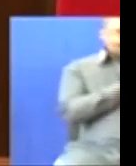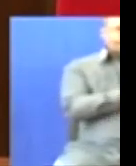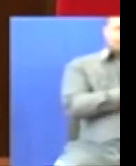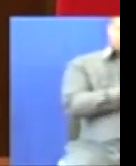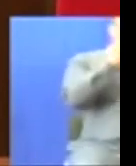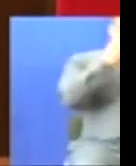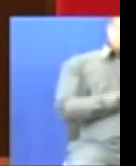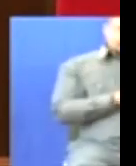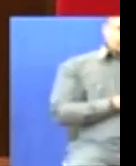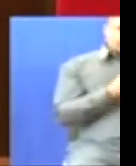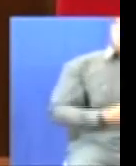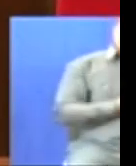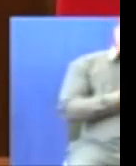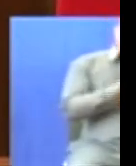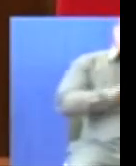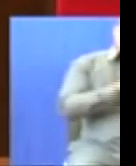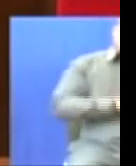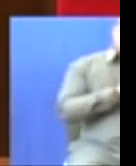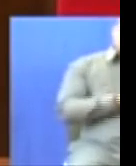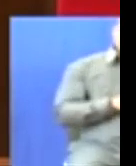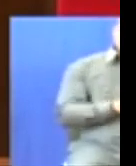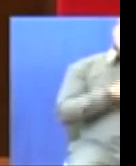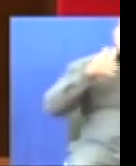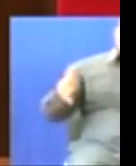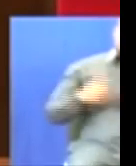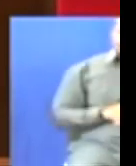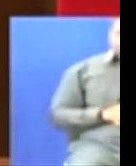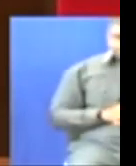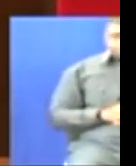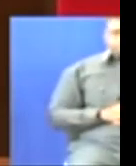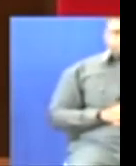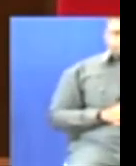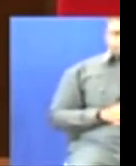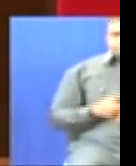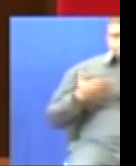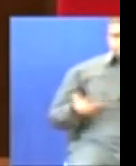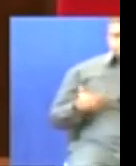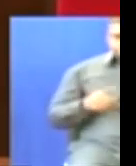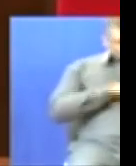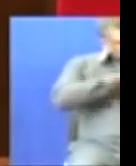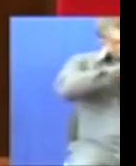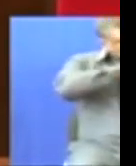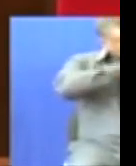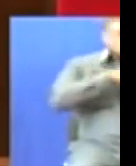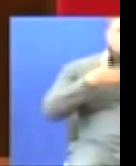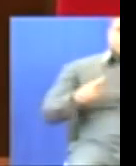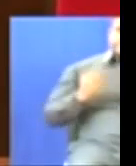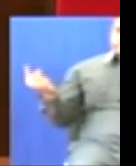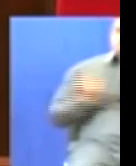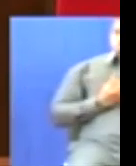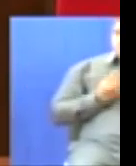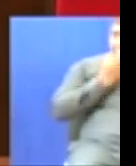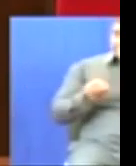na matokeo ya kiuchumi yawe makubwa. Sasa ndio maana siku zote hapa ukisoma wizara zinavyokuja kutuletea taarifa